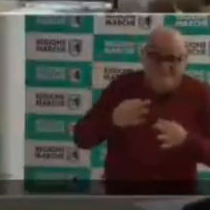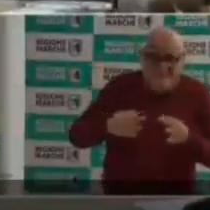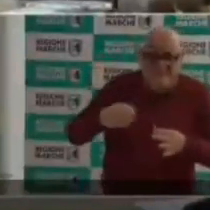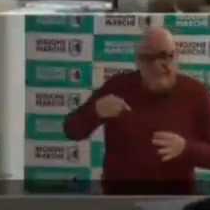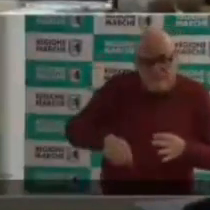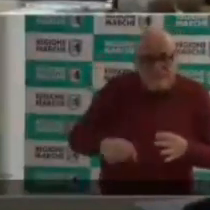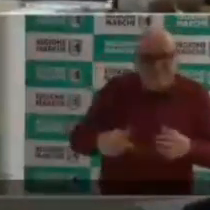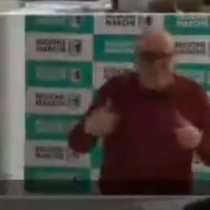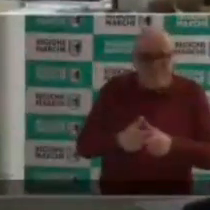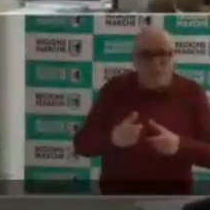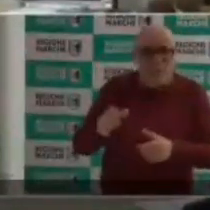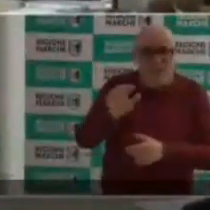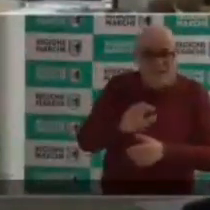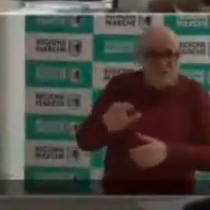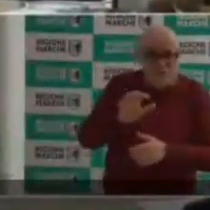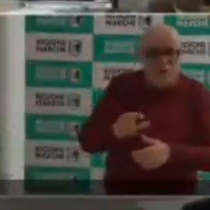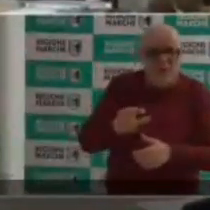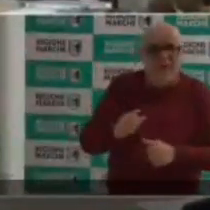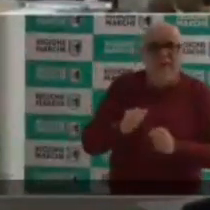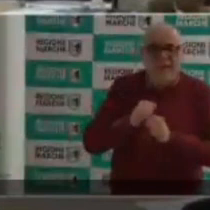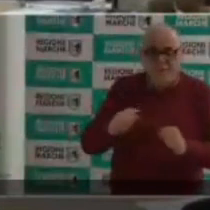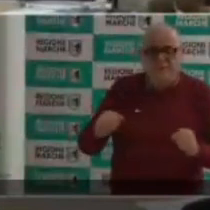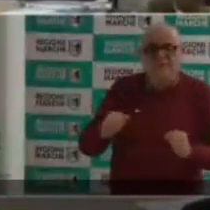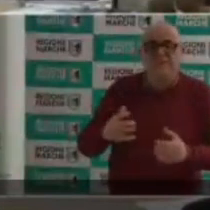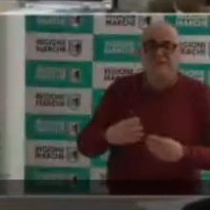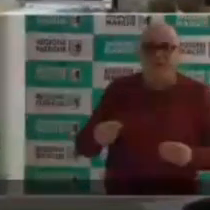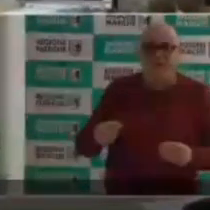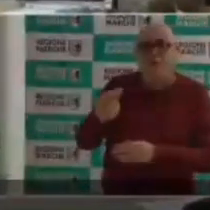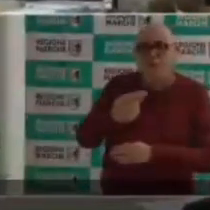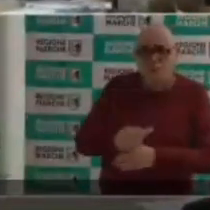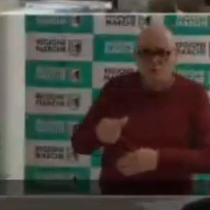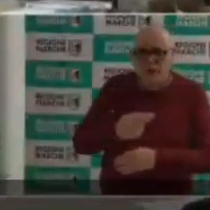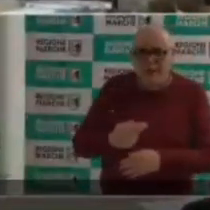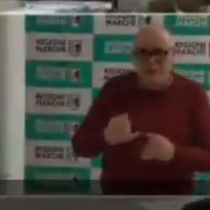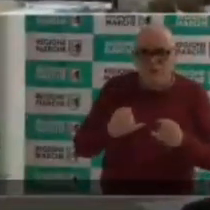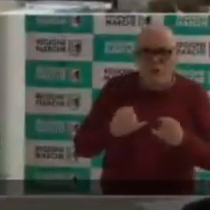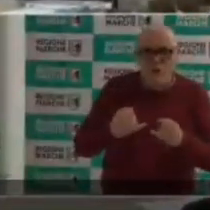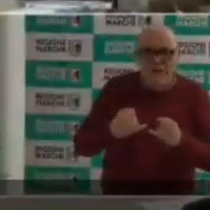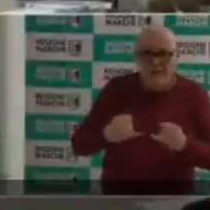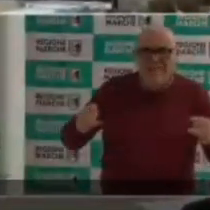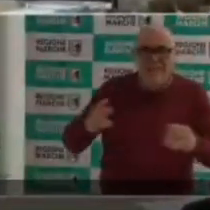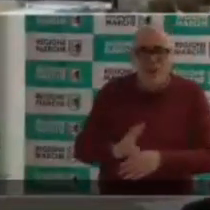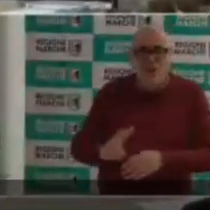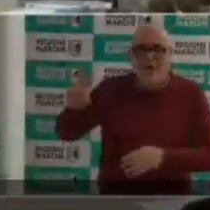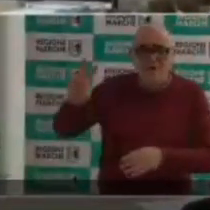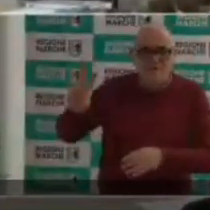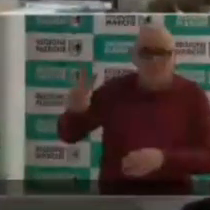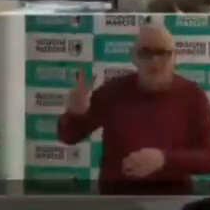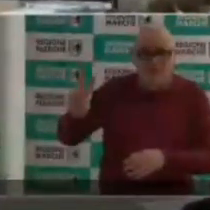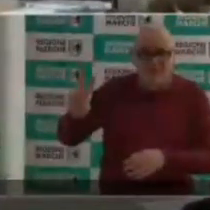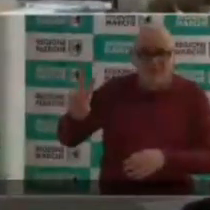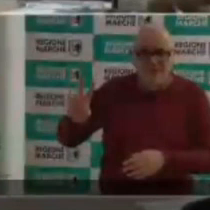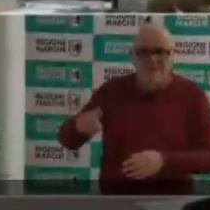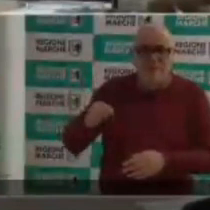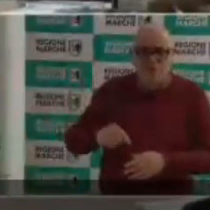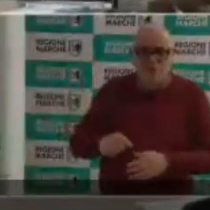regione, no, di fare veramente un progetto di livello nazionale. Su questo chiudo immediatamente.